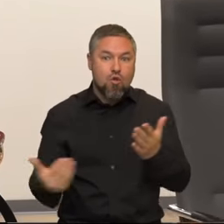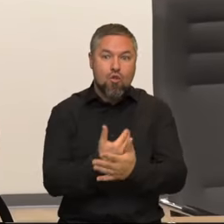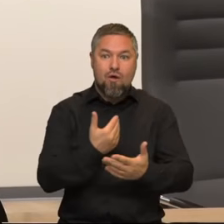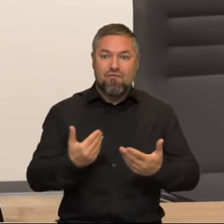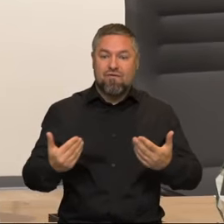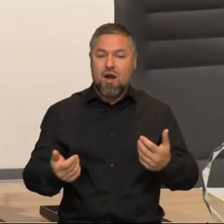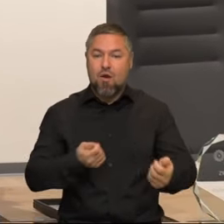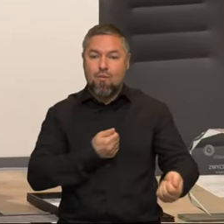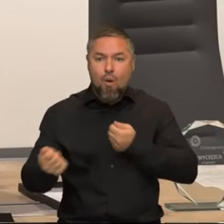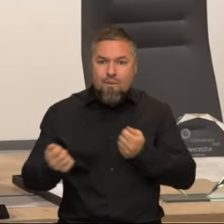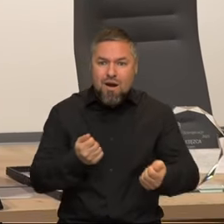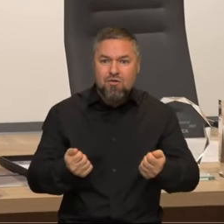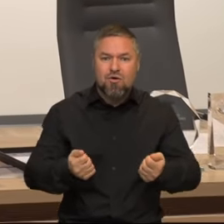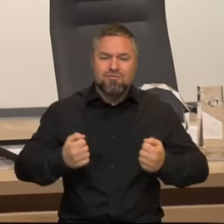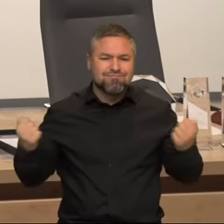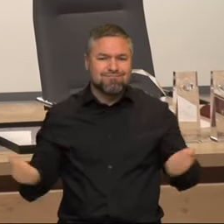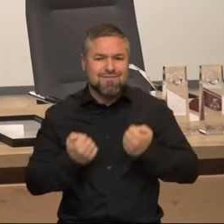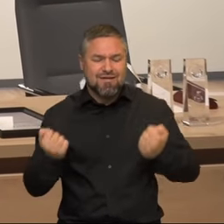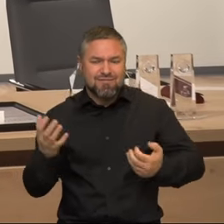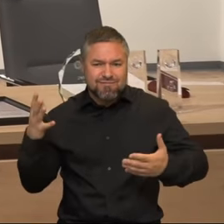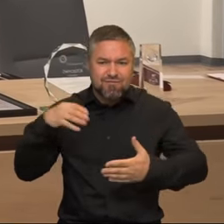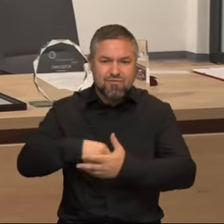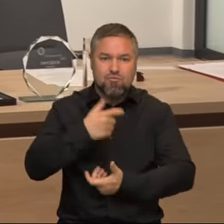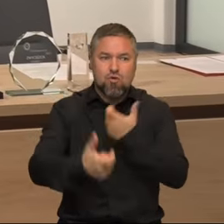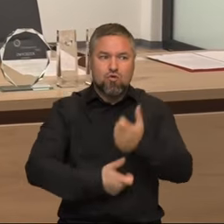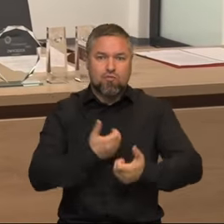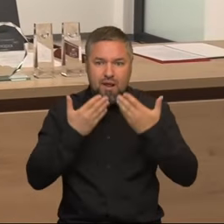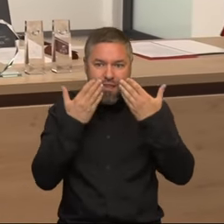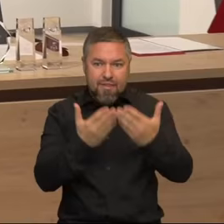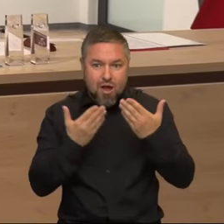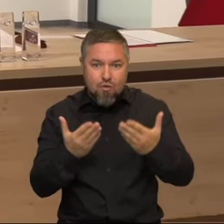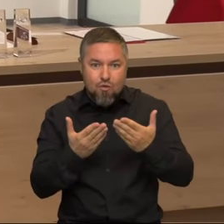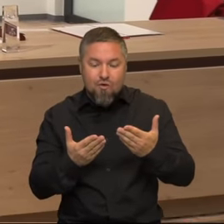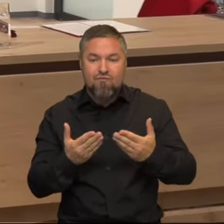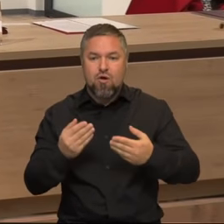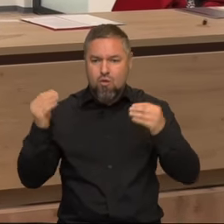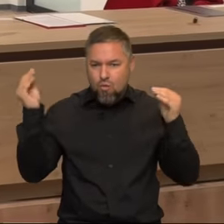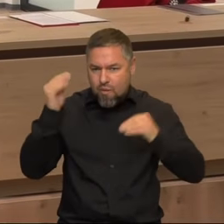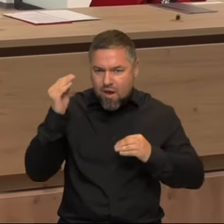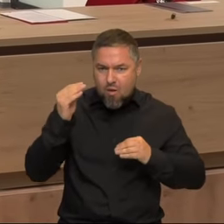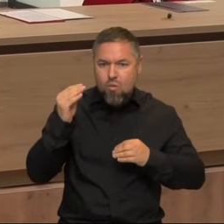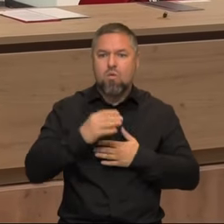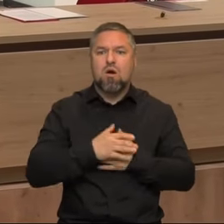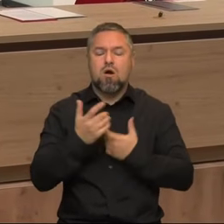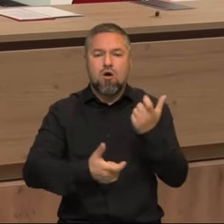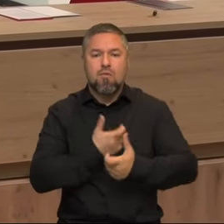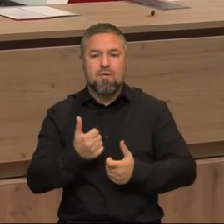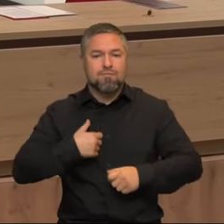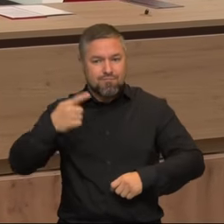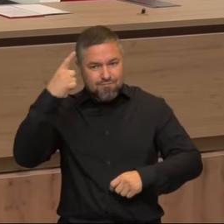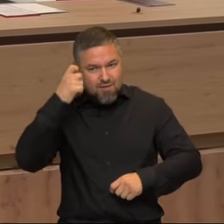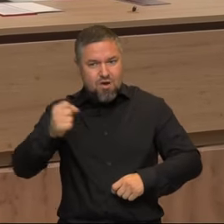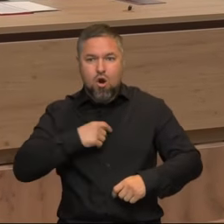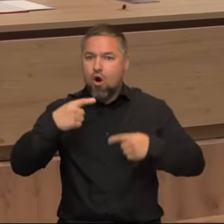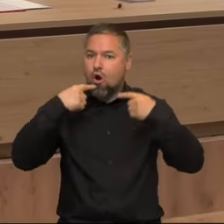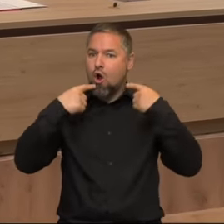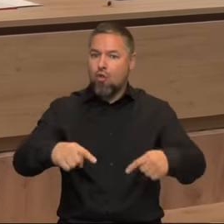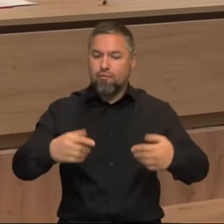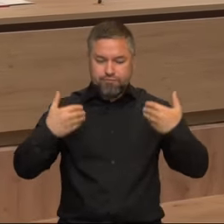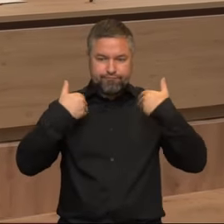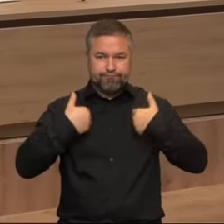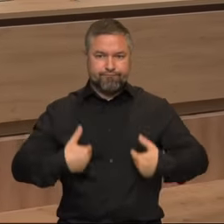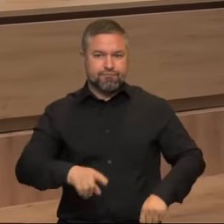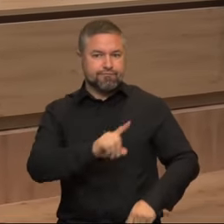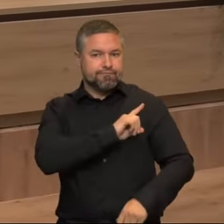mobilności. Aktywnie angażujmy się w wydarzenia naukowe, pamiętając o odpowiedzialnej postawie